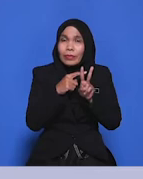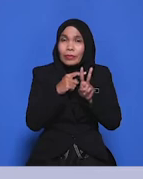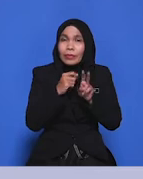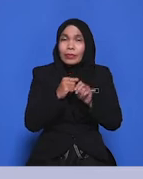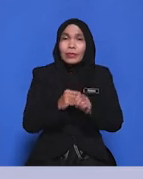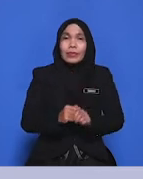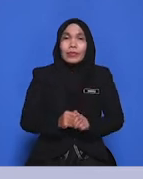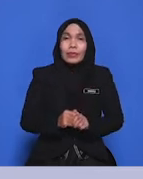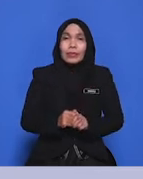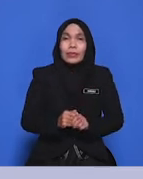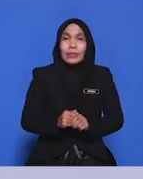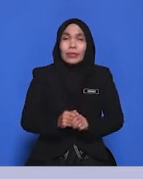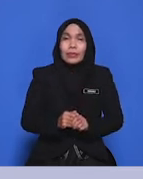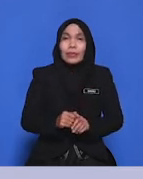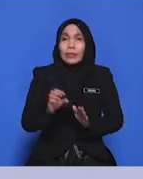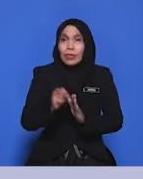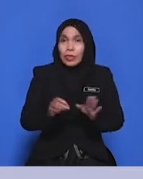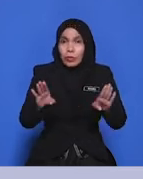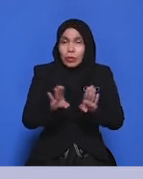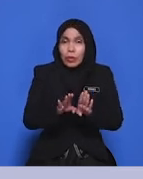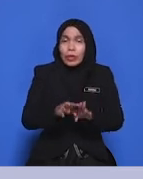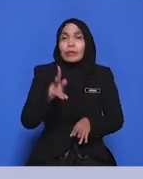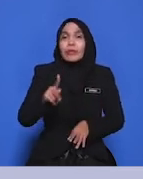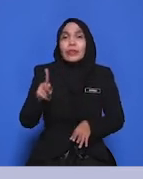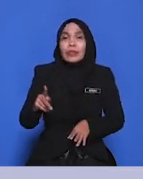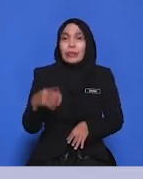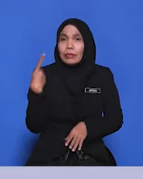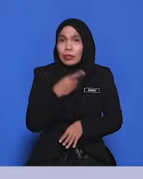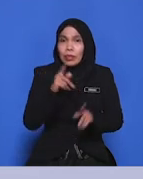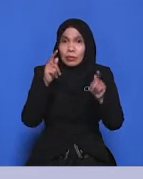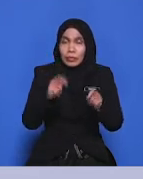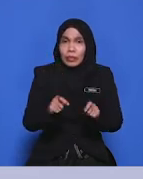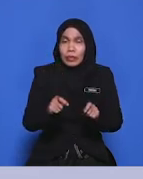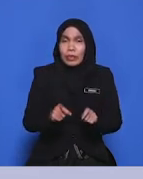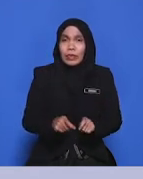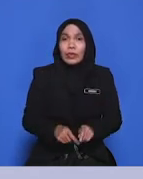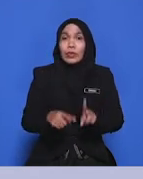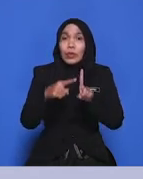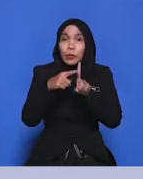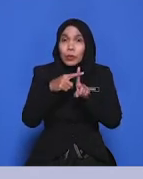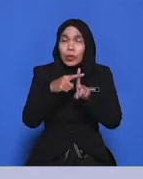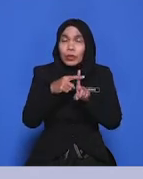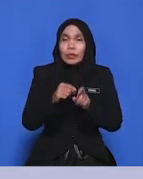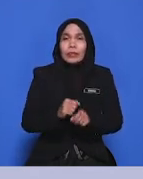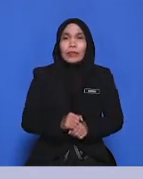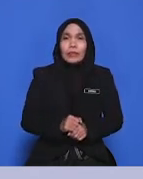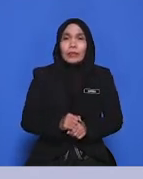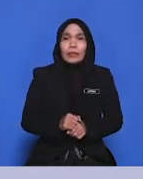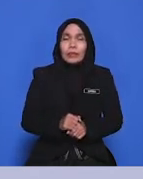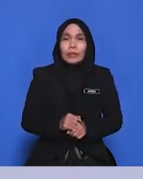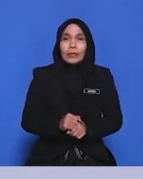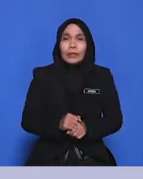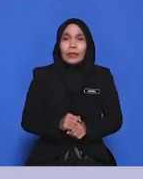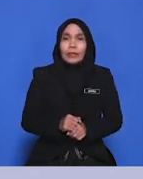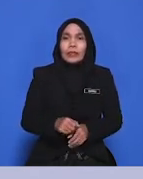dalam sebarang situasi. Sebagai seorang pelajar, kita mestilah bersikap positif untuk melakukan Islah dalam